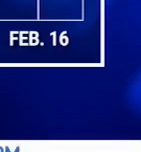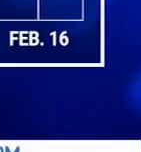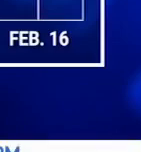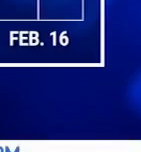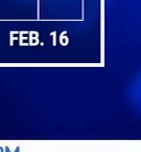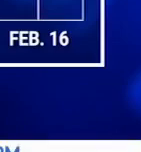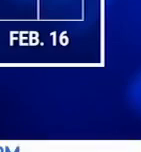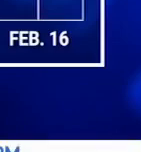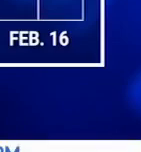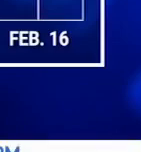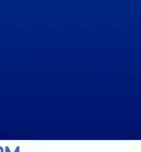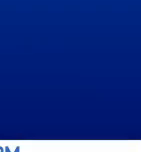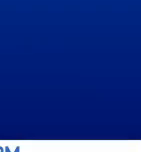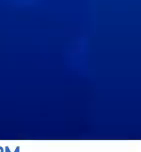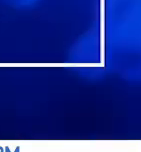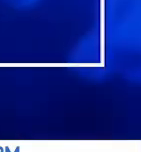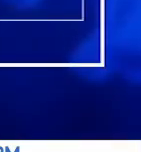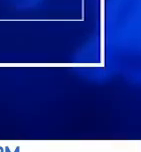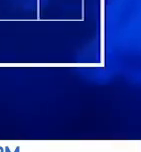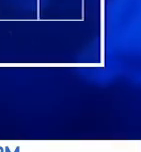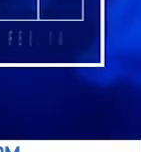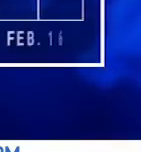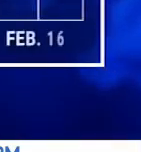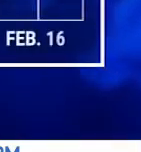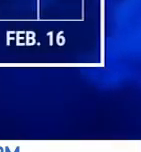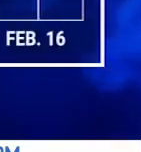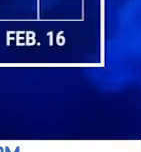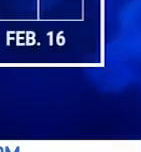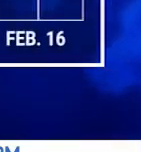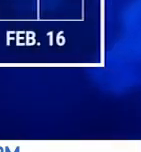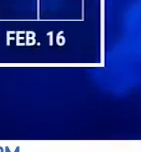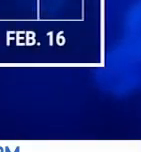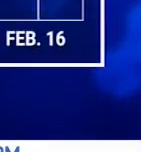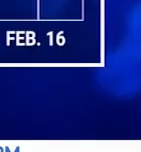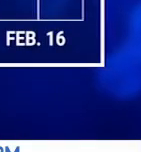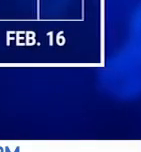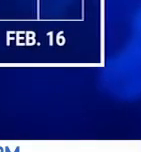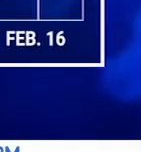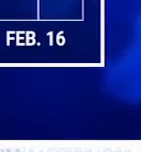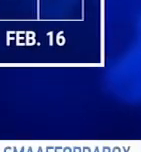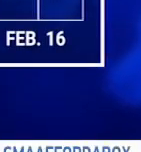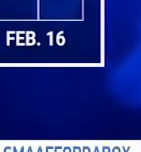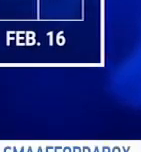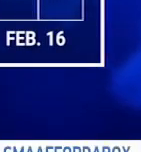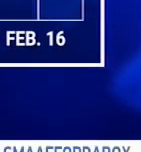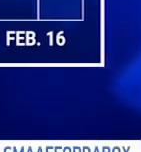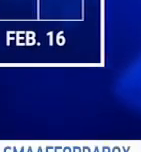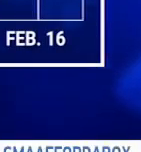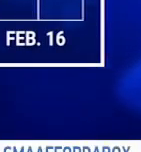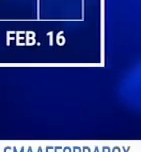bagong kaso. Patuloy ring bumababa ang active cases o bumaba ang active COVID cases na nasa